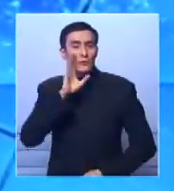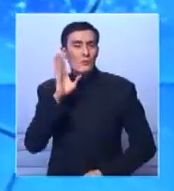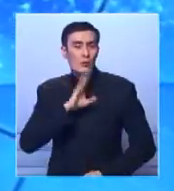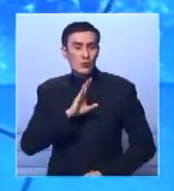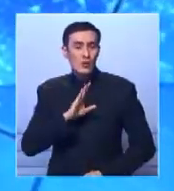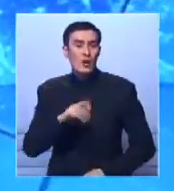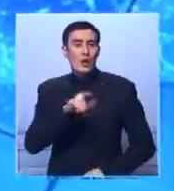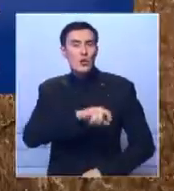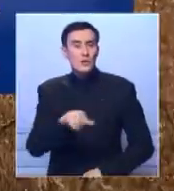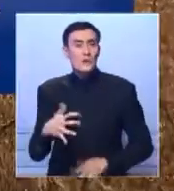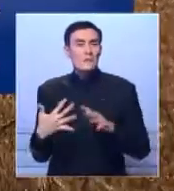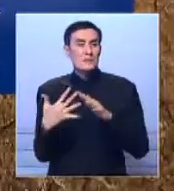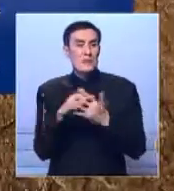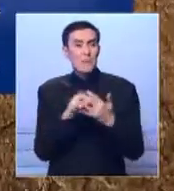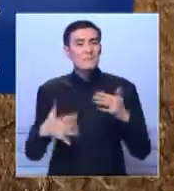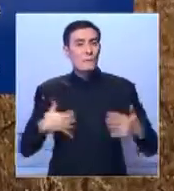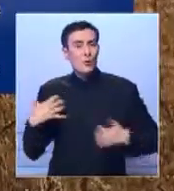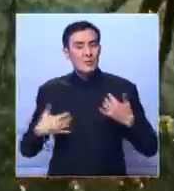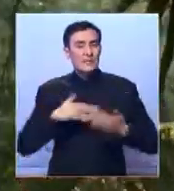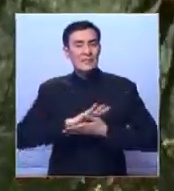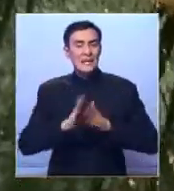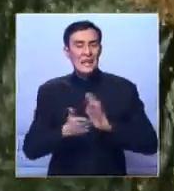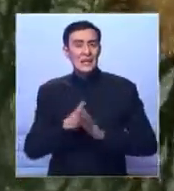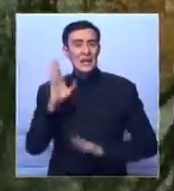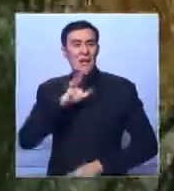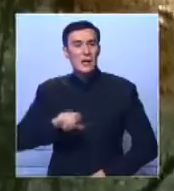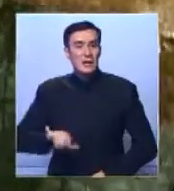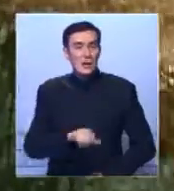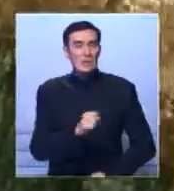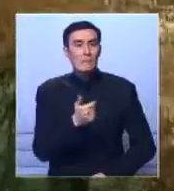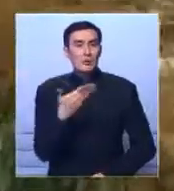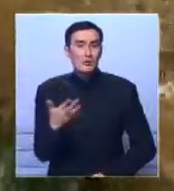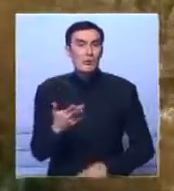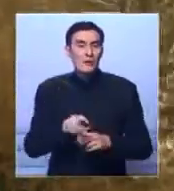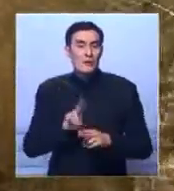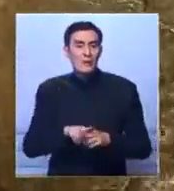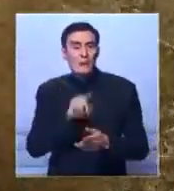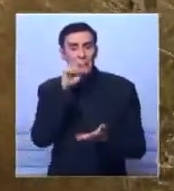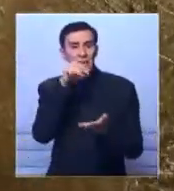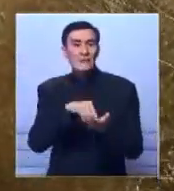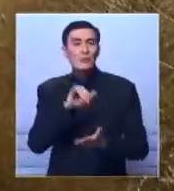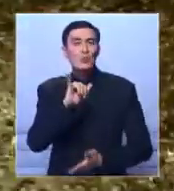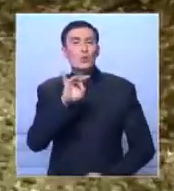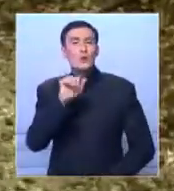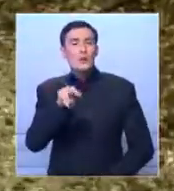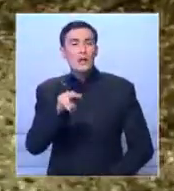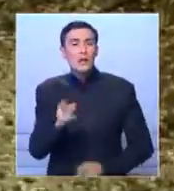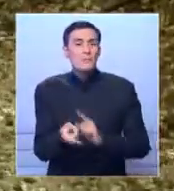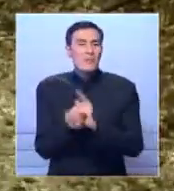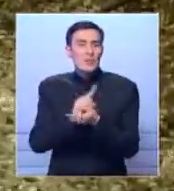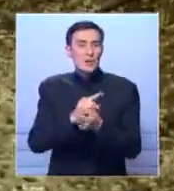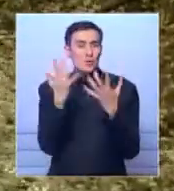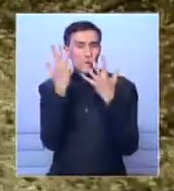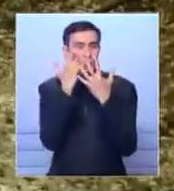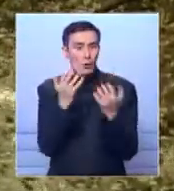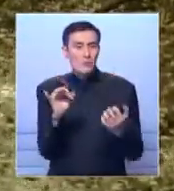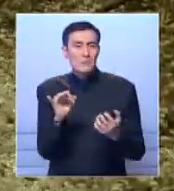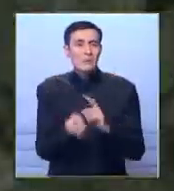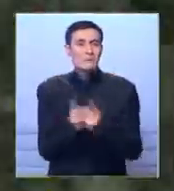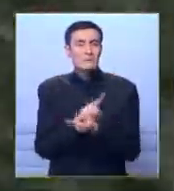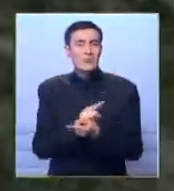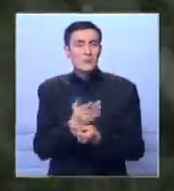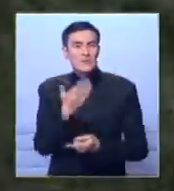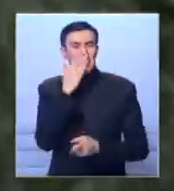села Январцево обеспокоены состоянием этого водоема, поскольку Ямбулатовка, впадающая в Урал, стала вдруг темной и появился неприятный